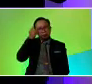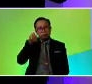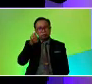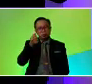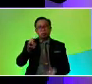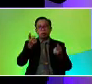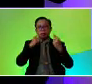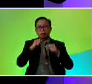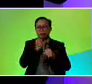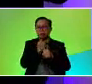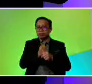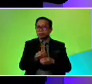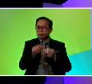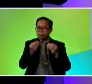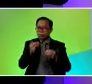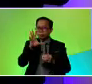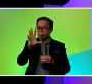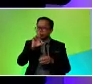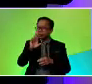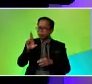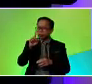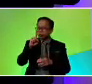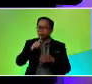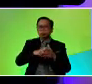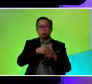saya bagi 5000 sebulan